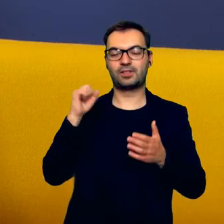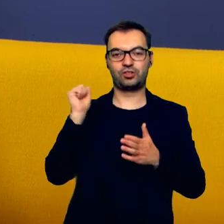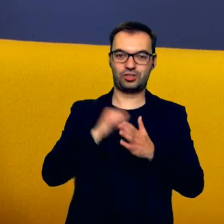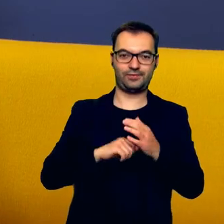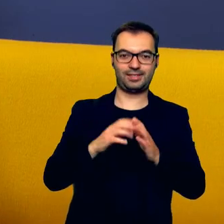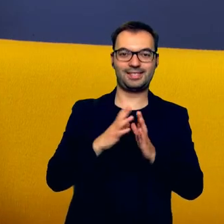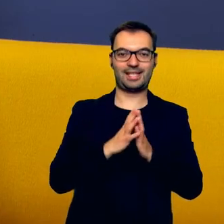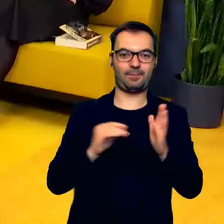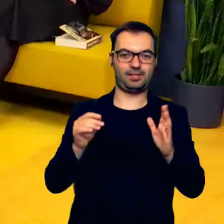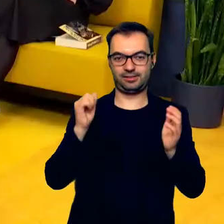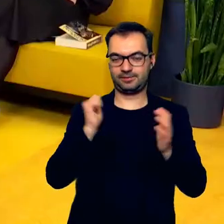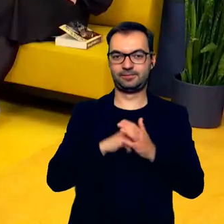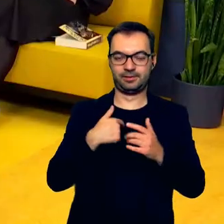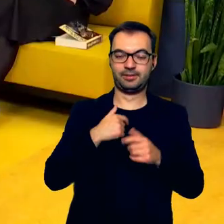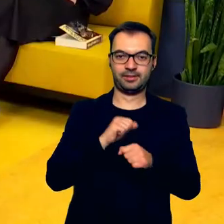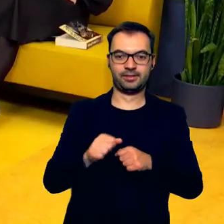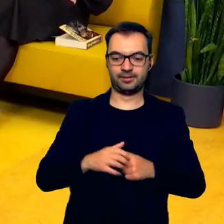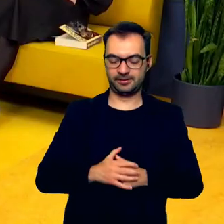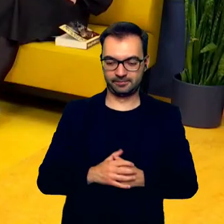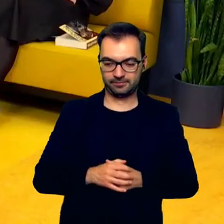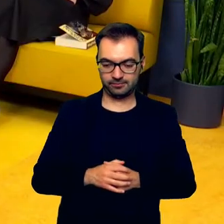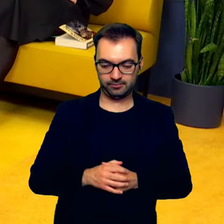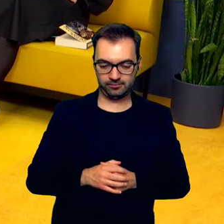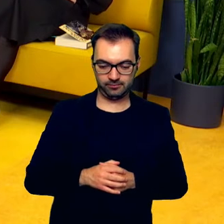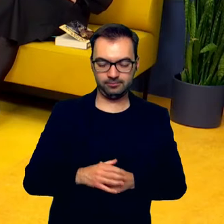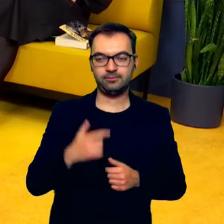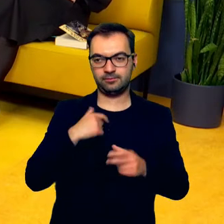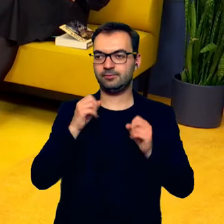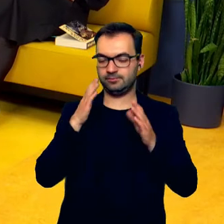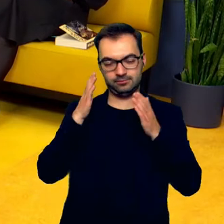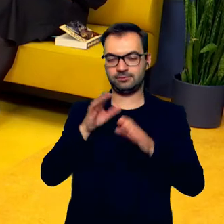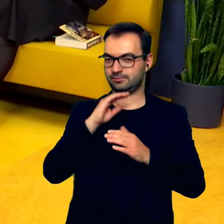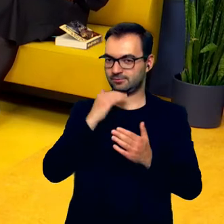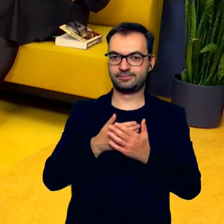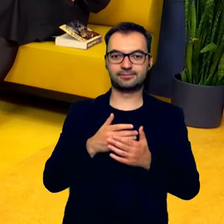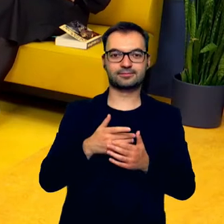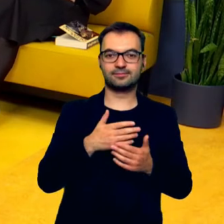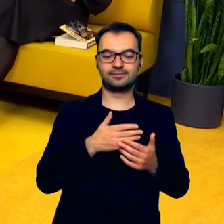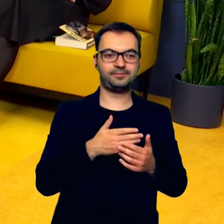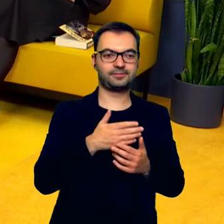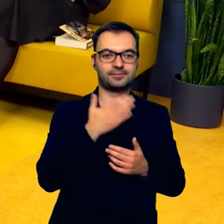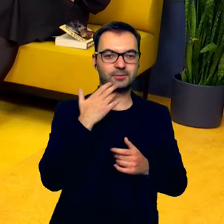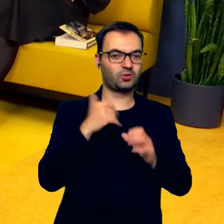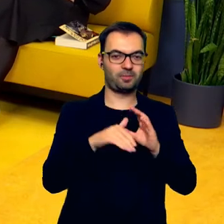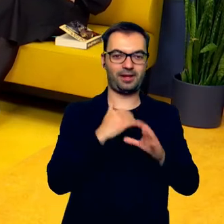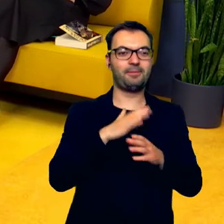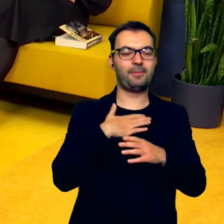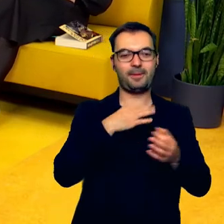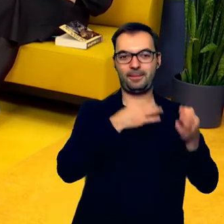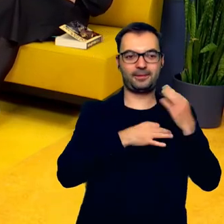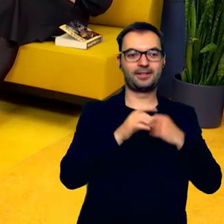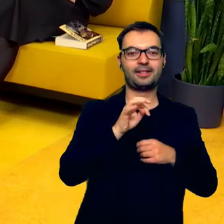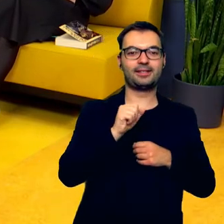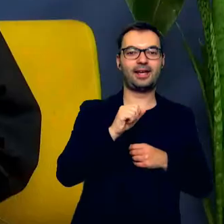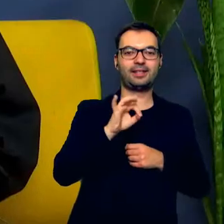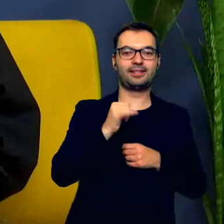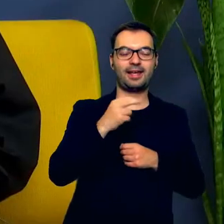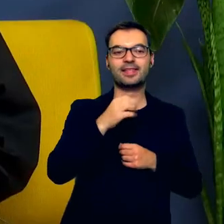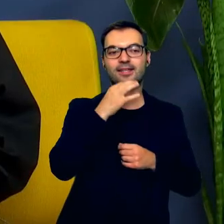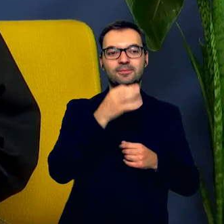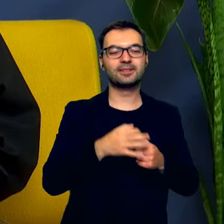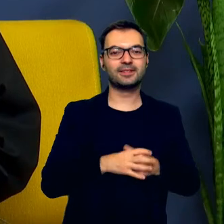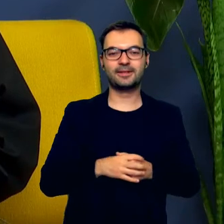sztywnym schemacie. Ja taki jestem. Wyznaję. Nie ma stu maili, spokojnie, ale są pytania. Pani Tatiana pyta